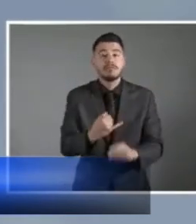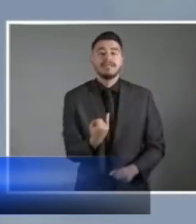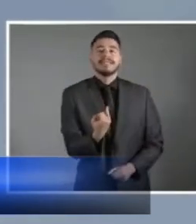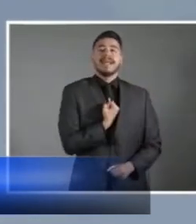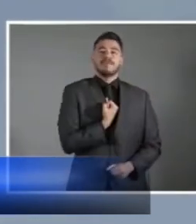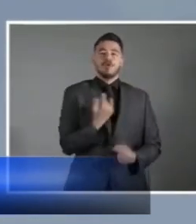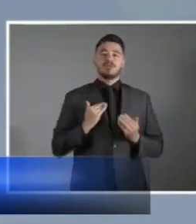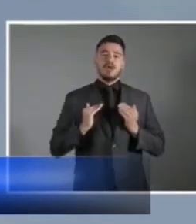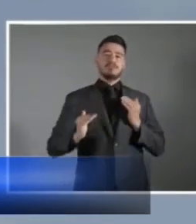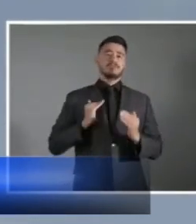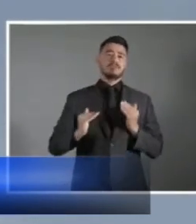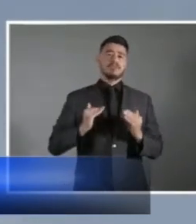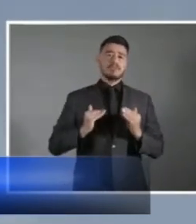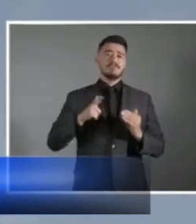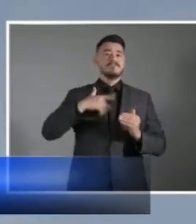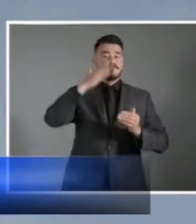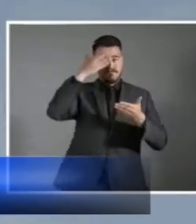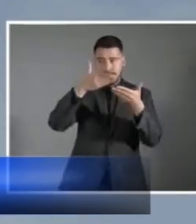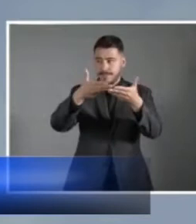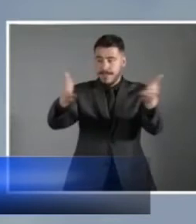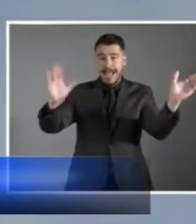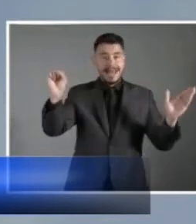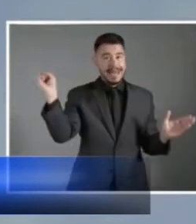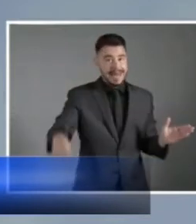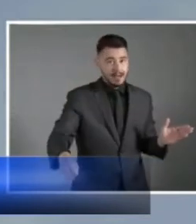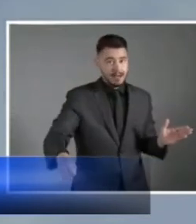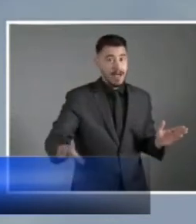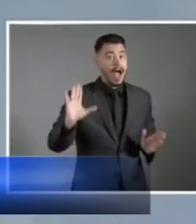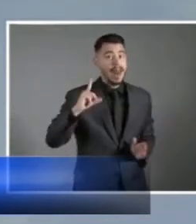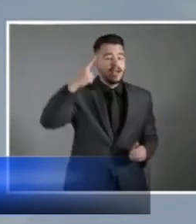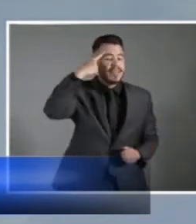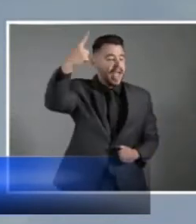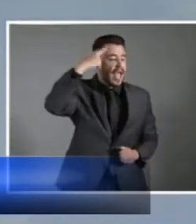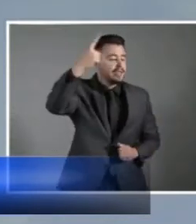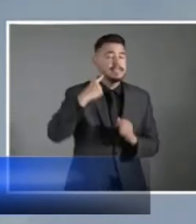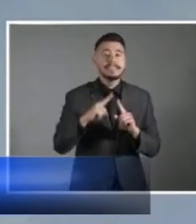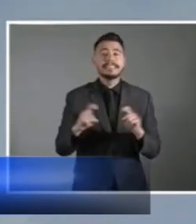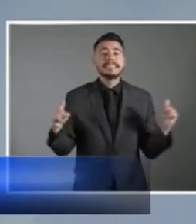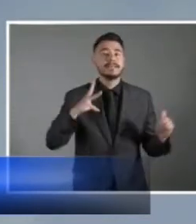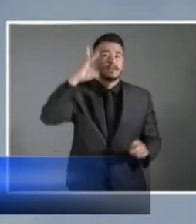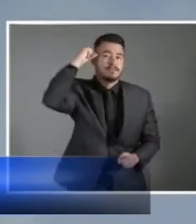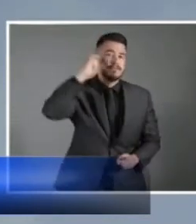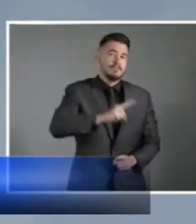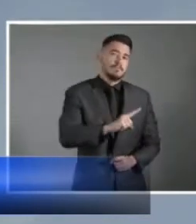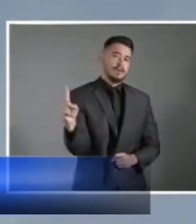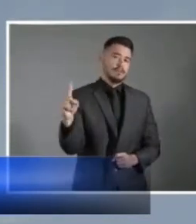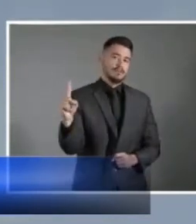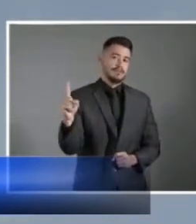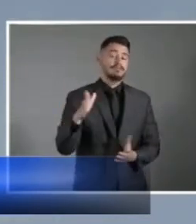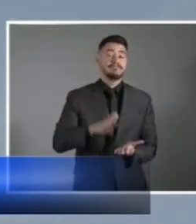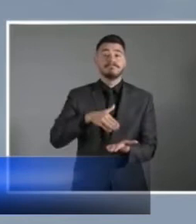ναι, αλλά να μην ξεχάσουμε τι εκπροσωπούν οι ιδέες μας. Να το ξεκαθαρίσουμε